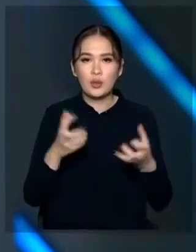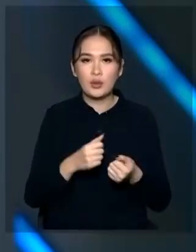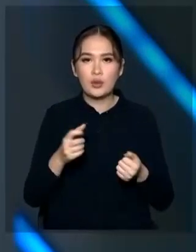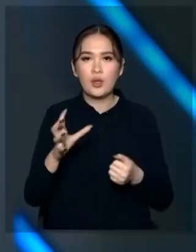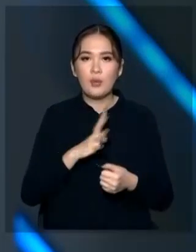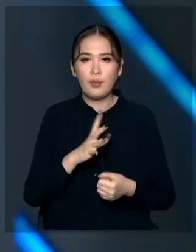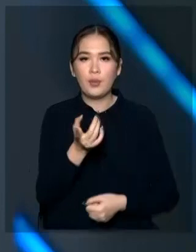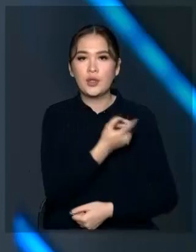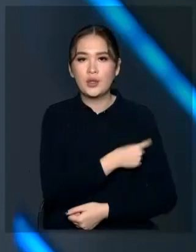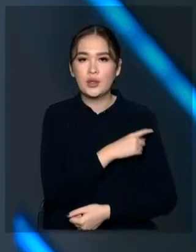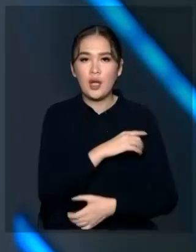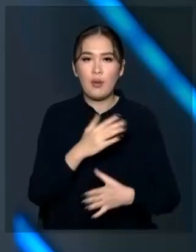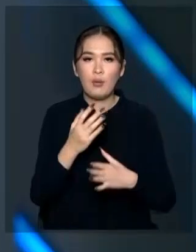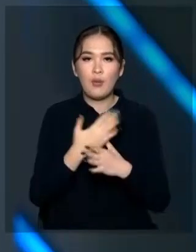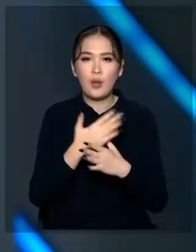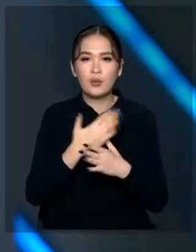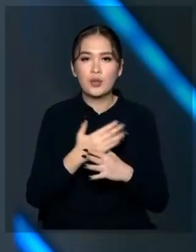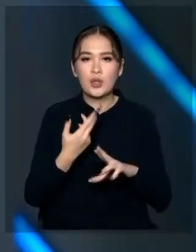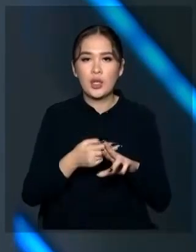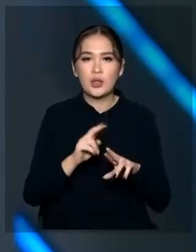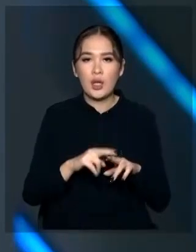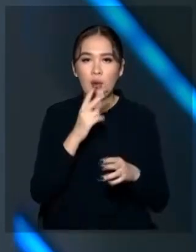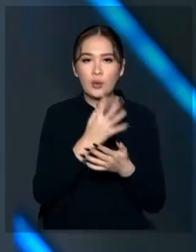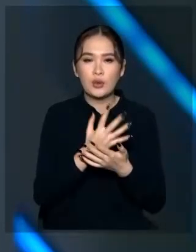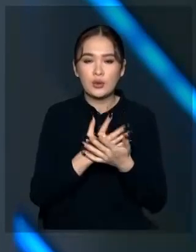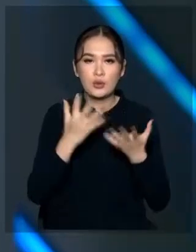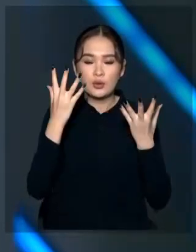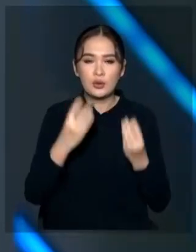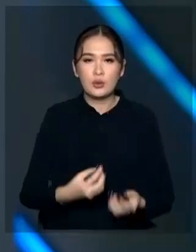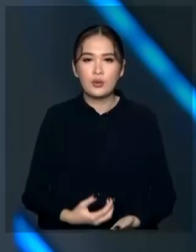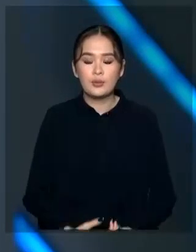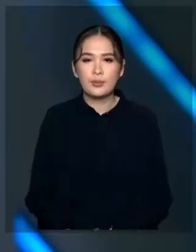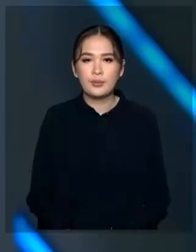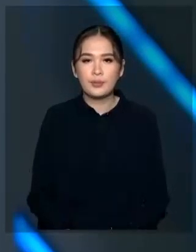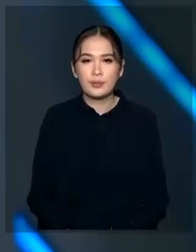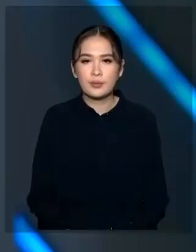сотрудники скорой медицинской помощи. Мероприятие приурочили ко Дню независимости.